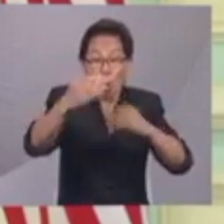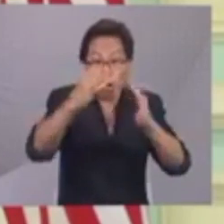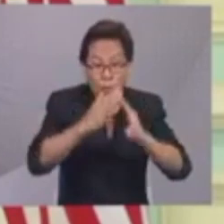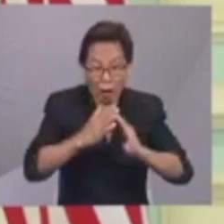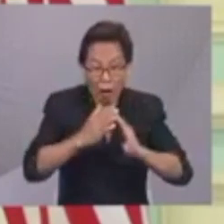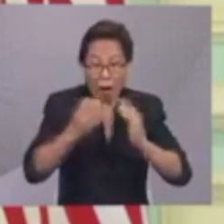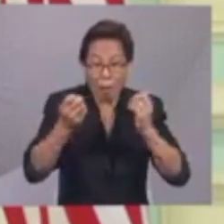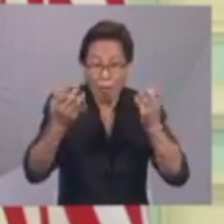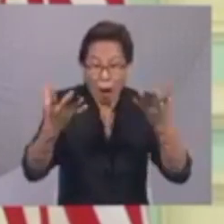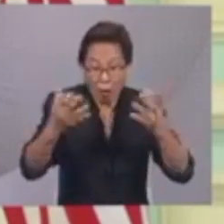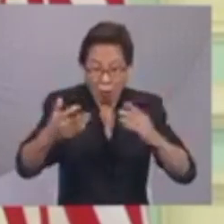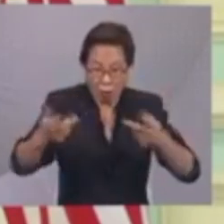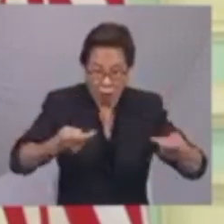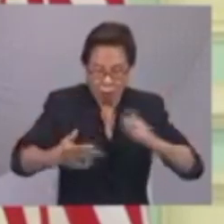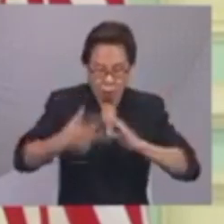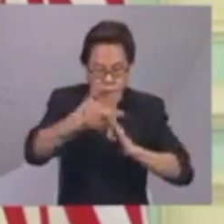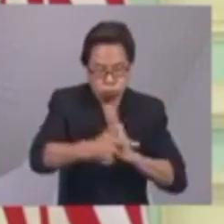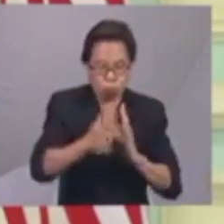akan menyemak